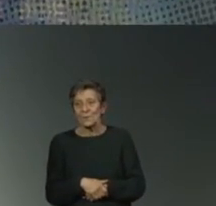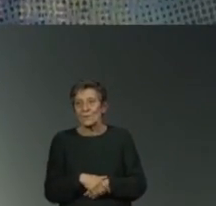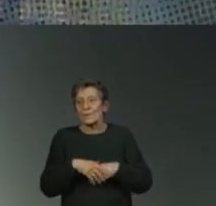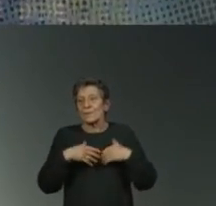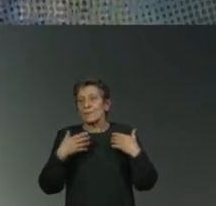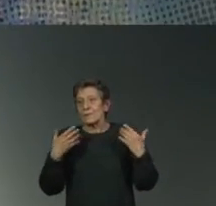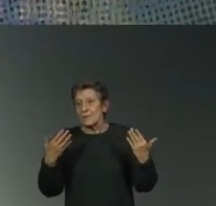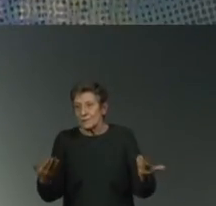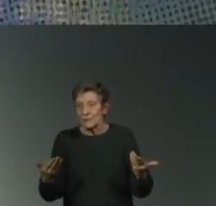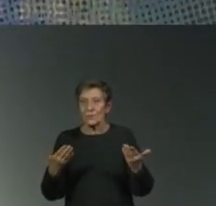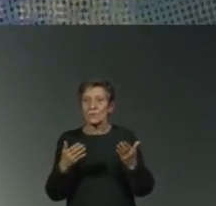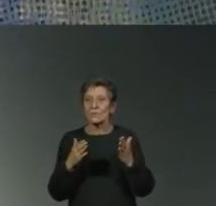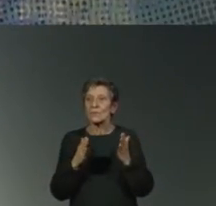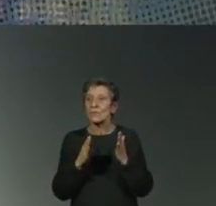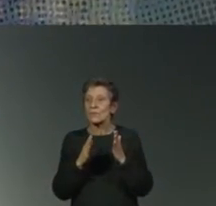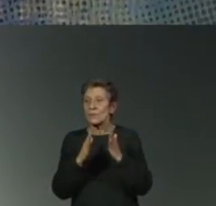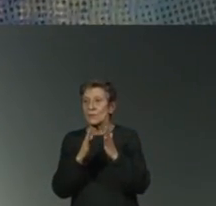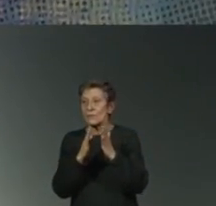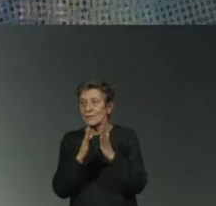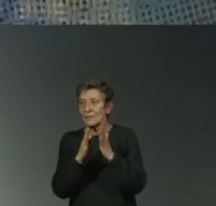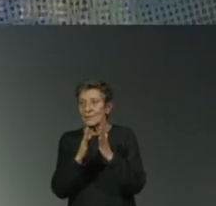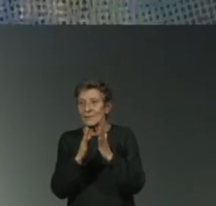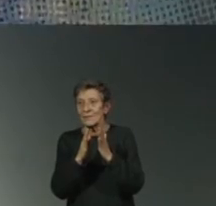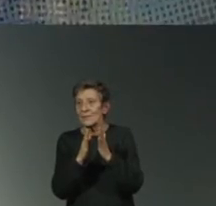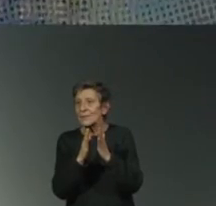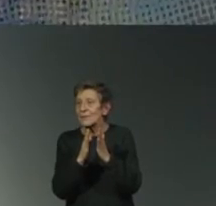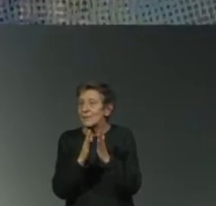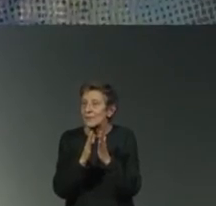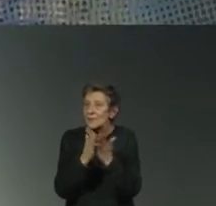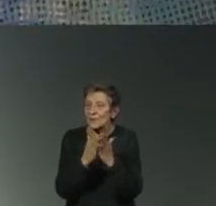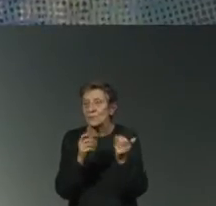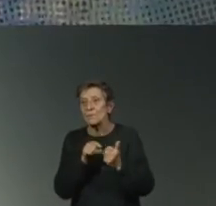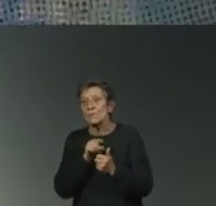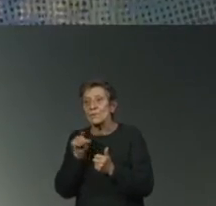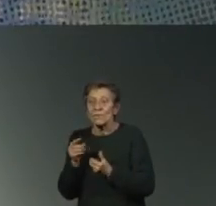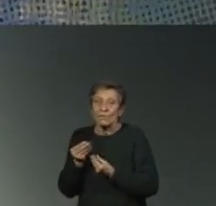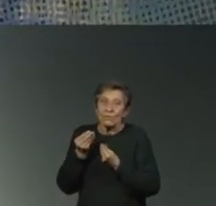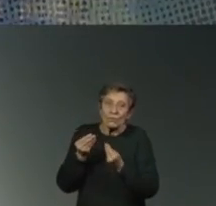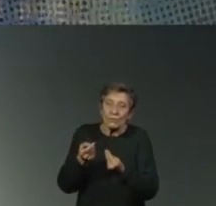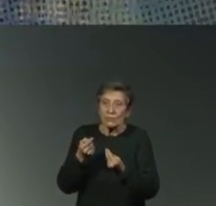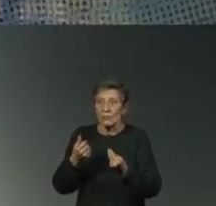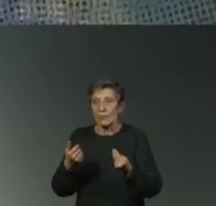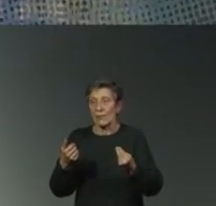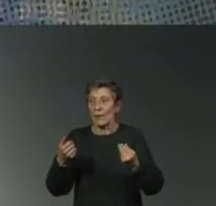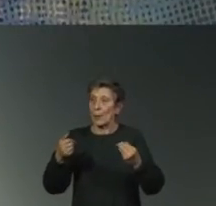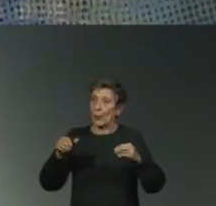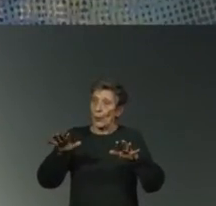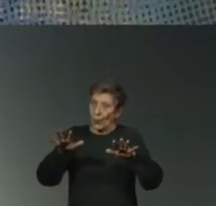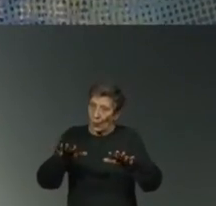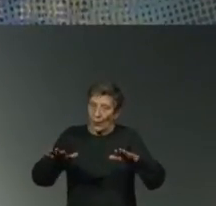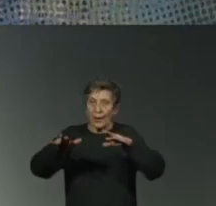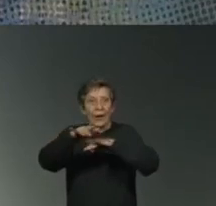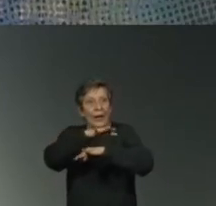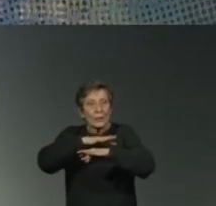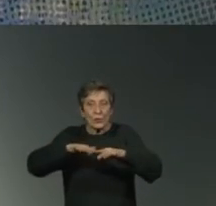livre, il fallait un peu détendre l'atmosphère et puis ménager des pauses. Donc il y a des petits dialogues